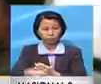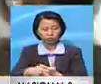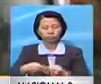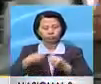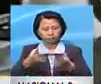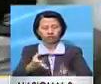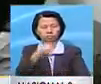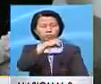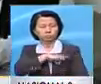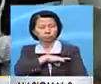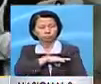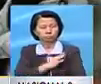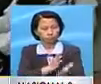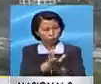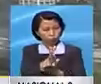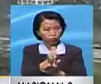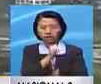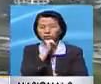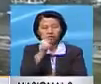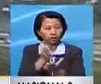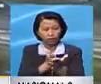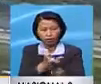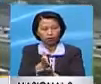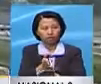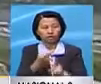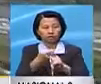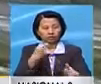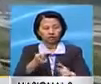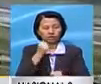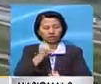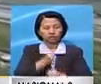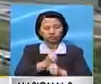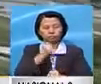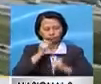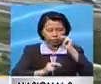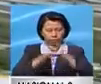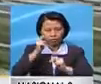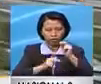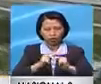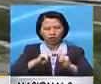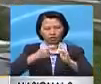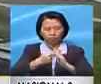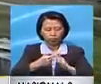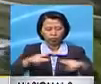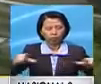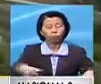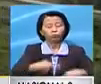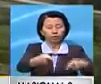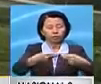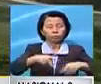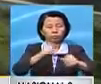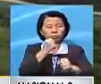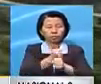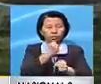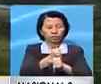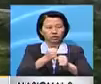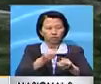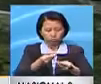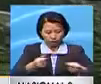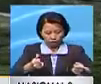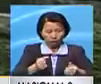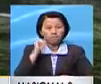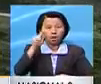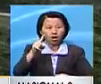memberi manfaat secara langsung dan tidak langsung daripada kerja pembinaan, penjanaan peluang pekerjaan, peningkatan nilai